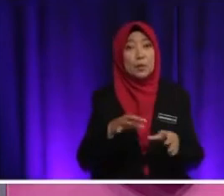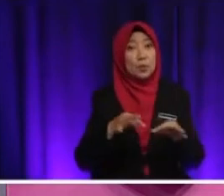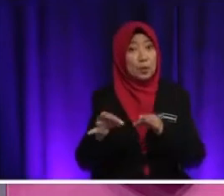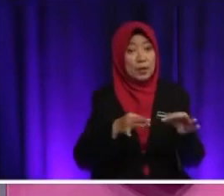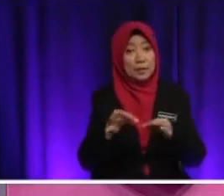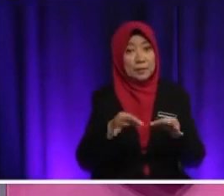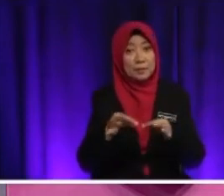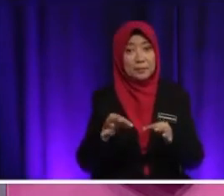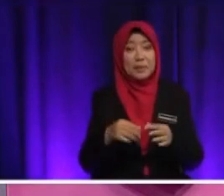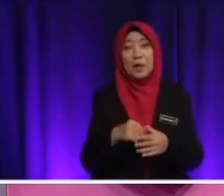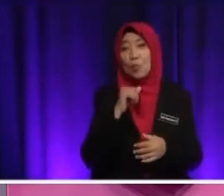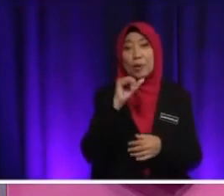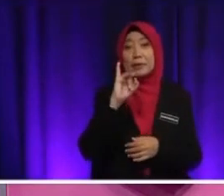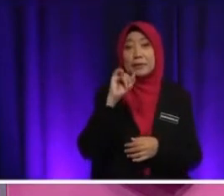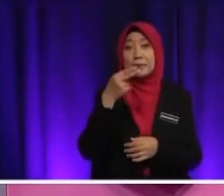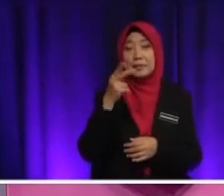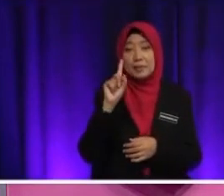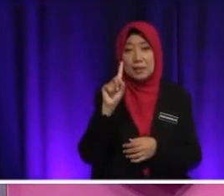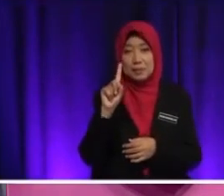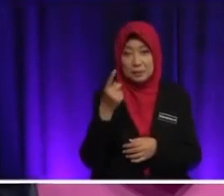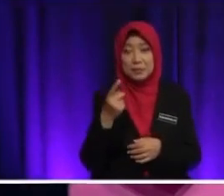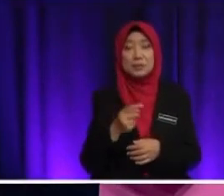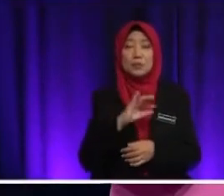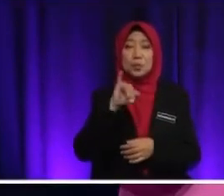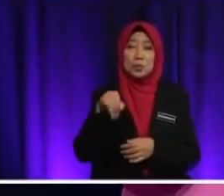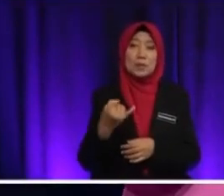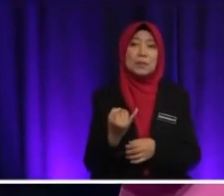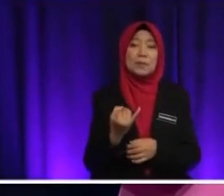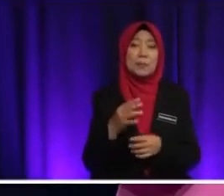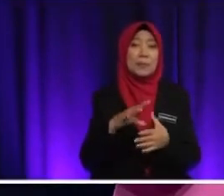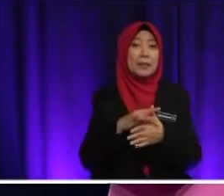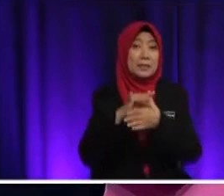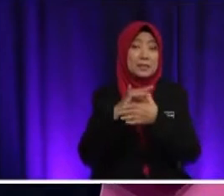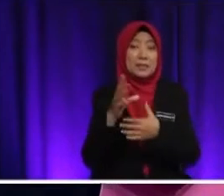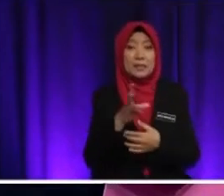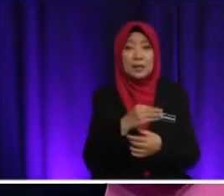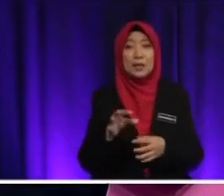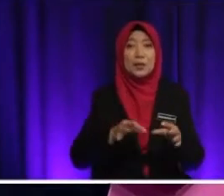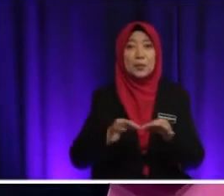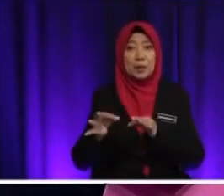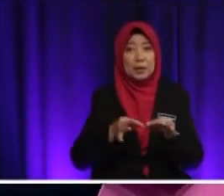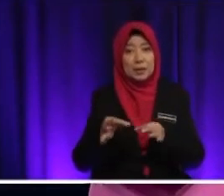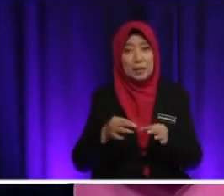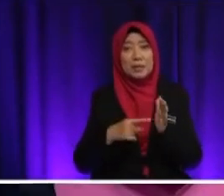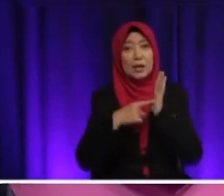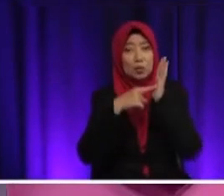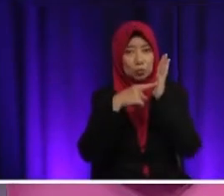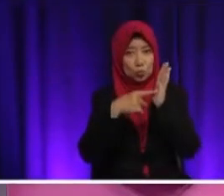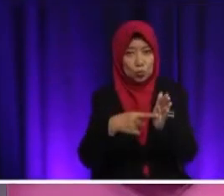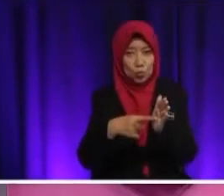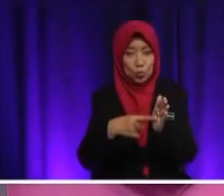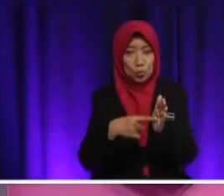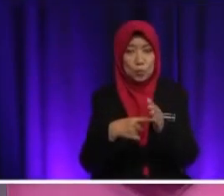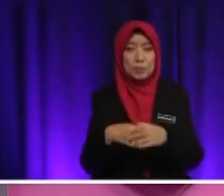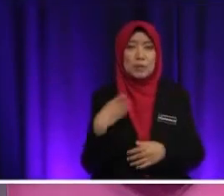tadi. Jadi saja. Isi dan huraian. Okey, okay. Sekarang. Kita tengok sikitlah murid-murid. Cuba angkat betul-betul. Nak tanyalah yang